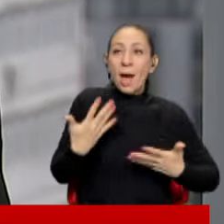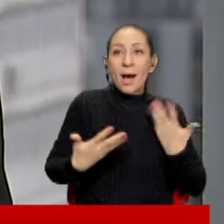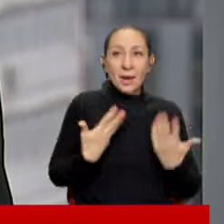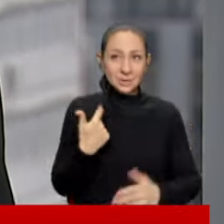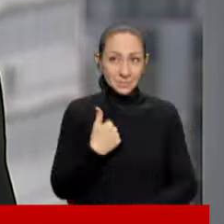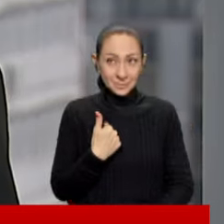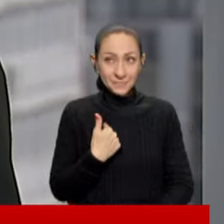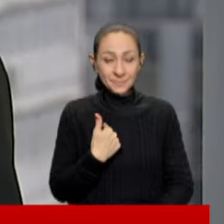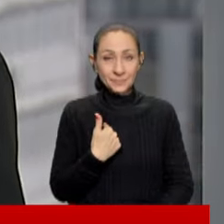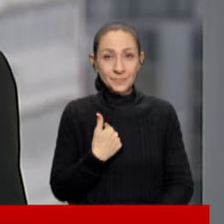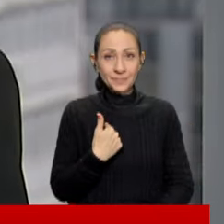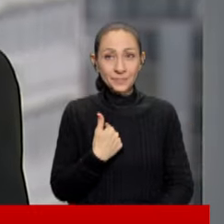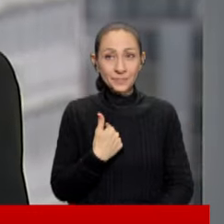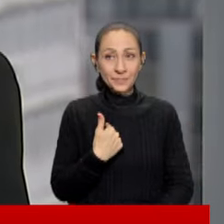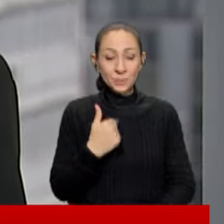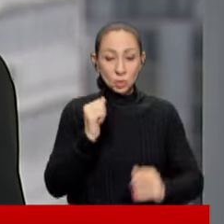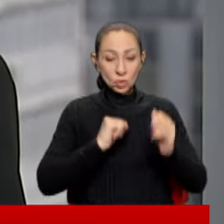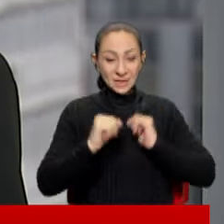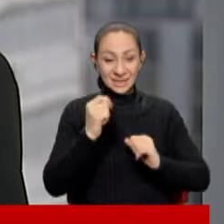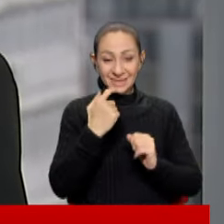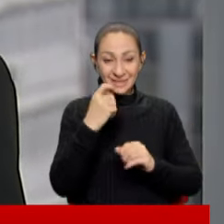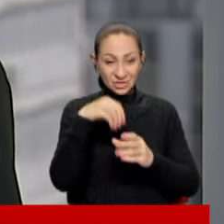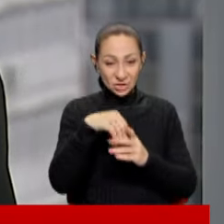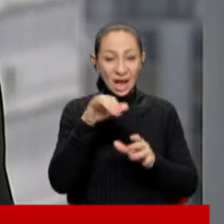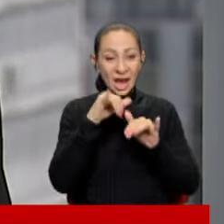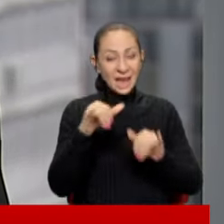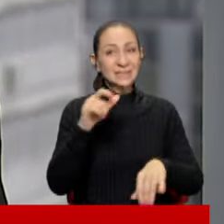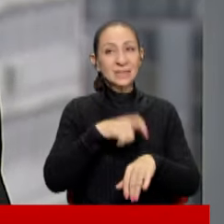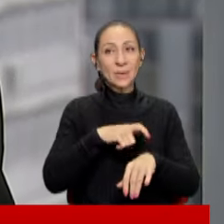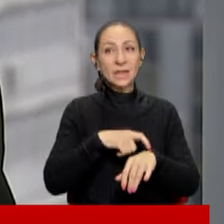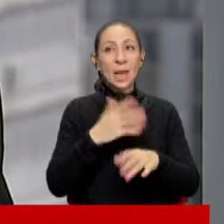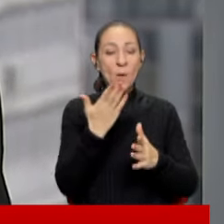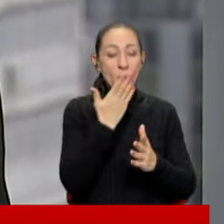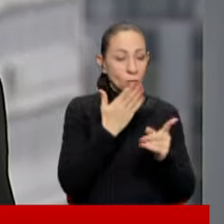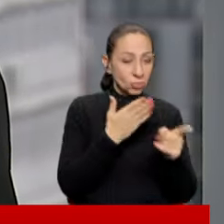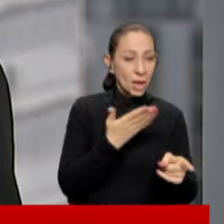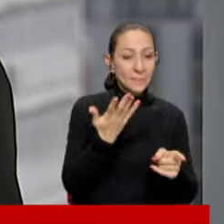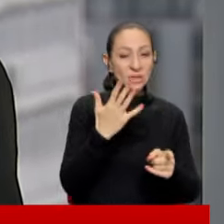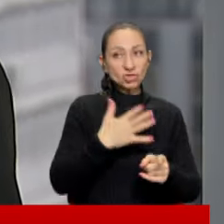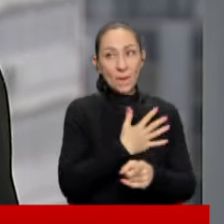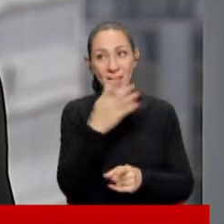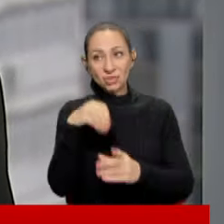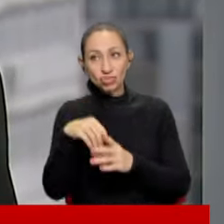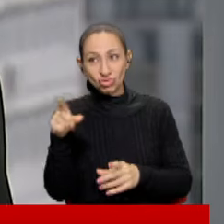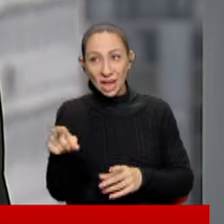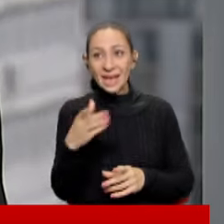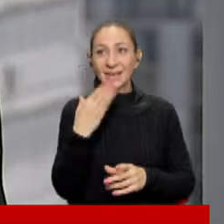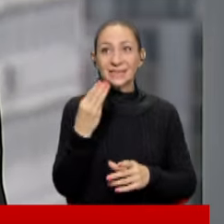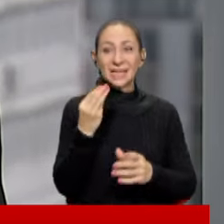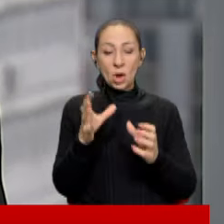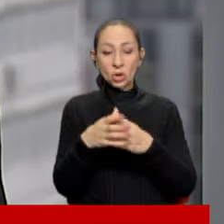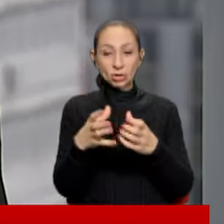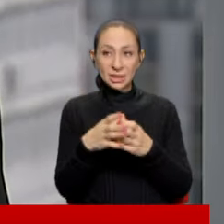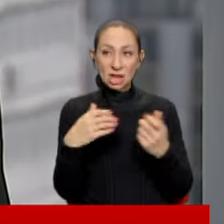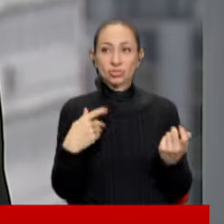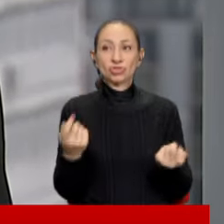itibaren ilgiliyim. Üniversite yıllarımda da aynı şekilde hem okulda hem Cumhuriyet Halk Partisi'nin gençlik